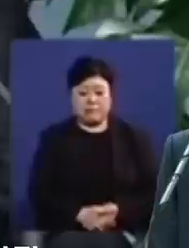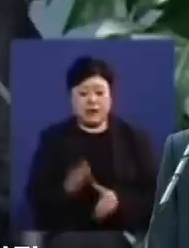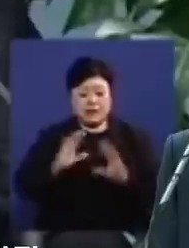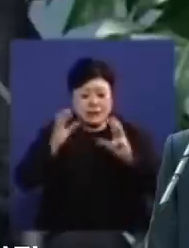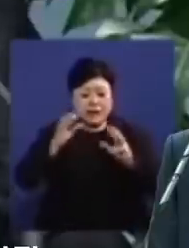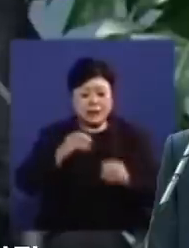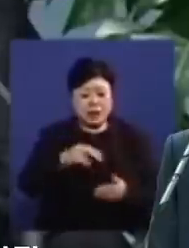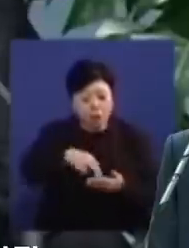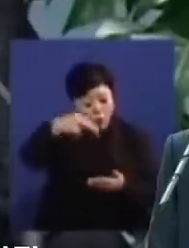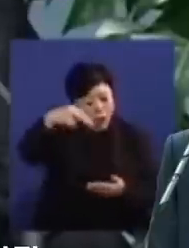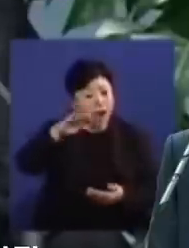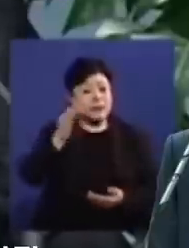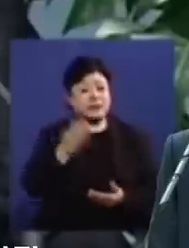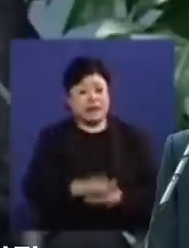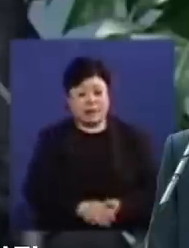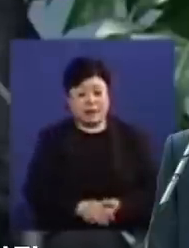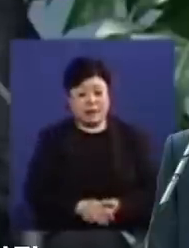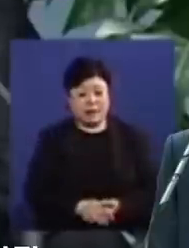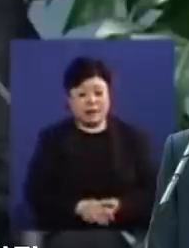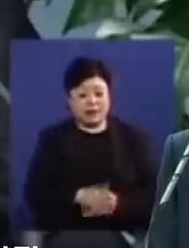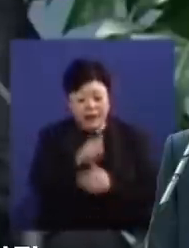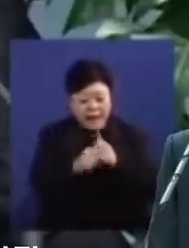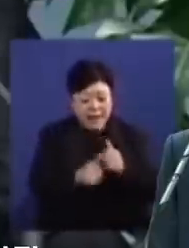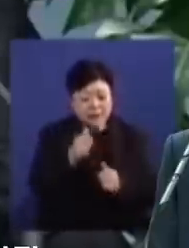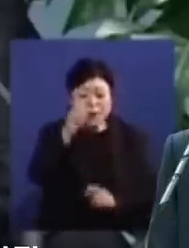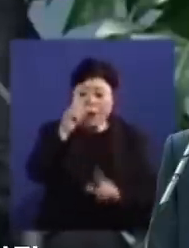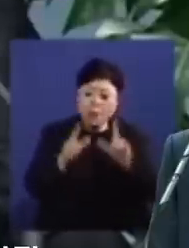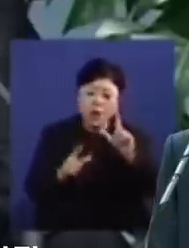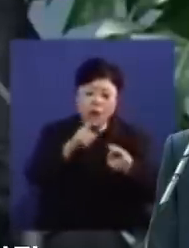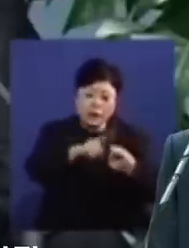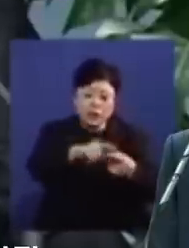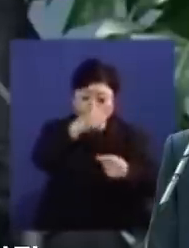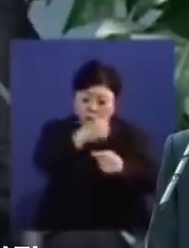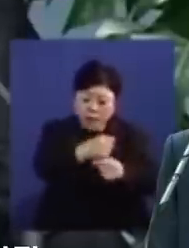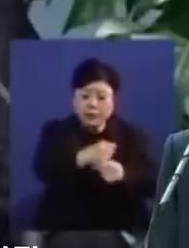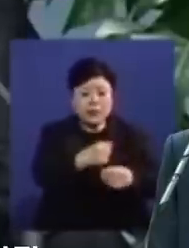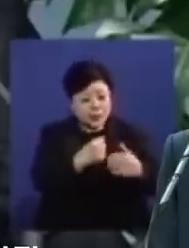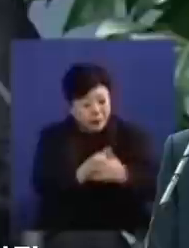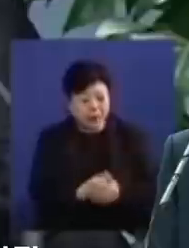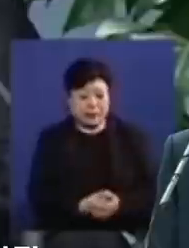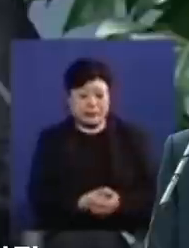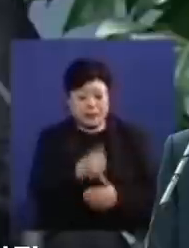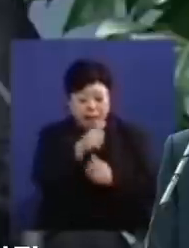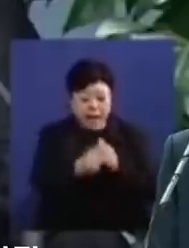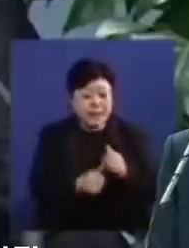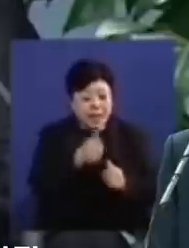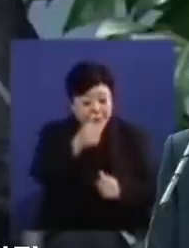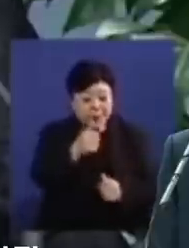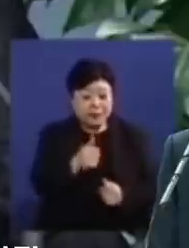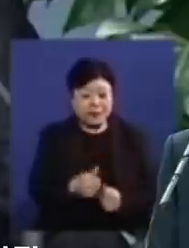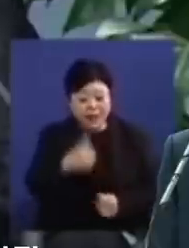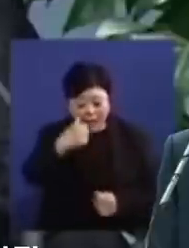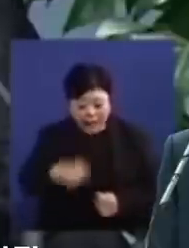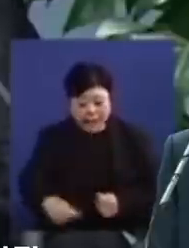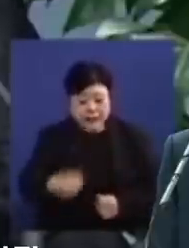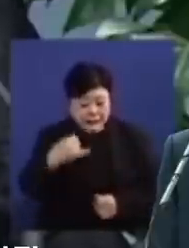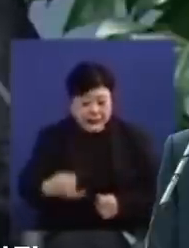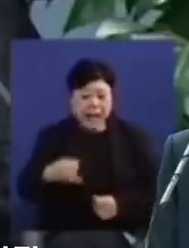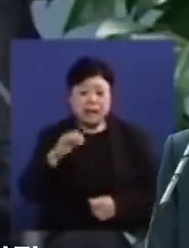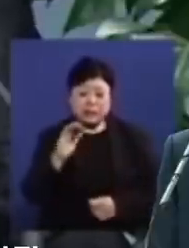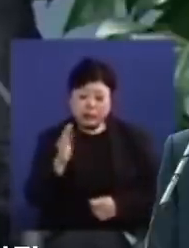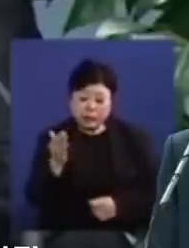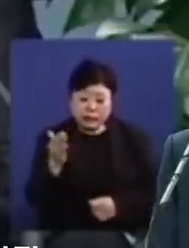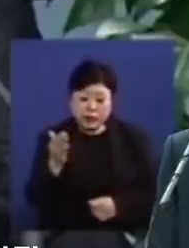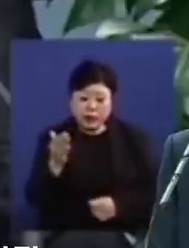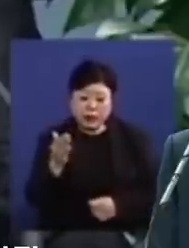천당까지 가는 사람인데 우리가 하나님의 형상과 모양대로 지원받은 사람 하나님의 아들, 딸들이 되었는데